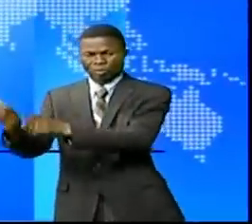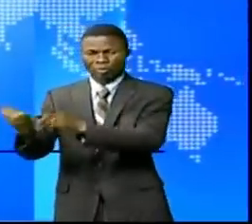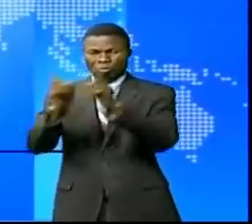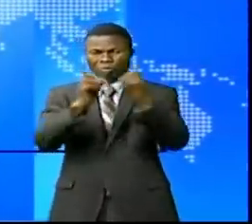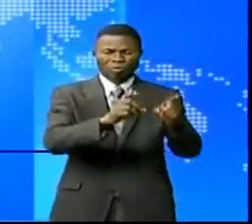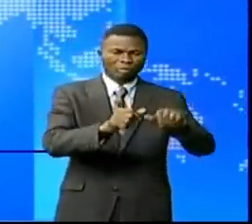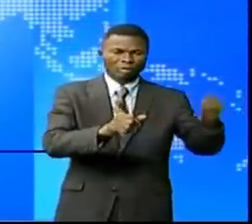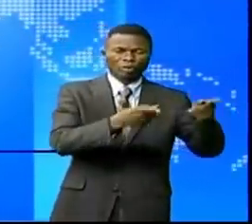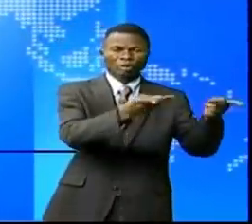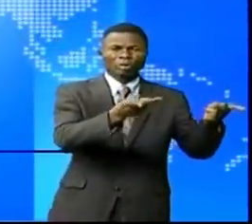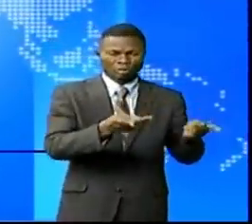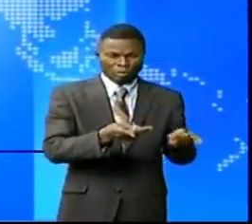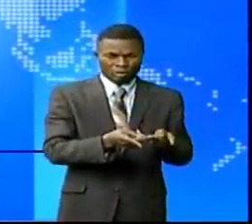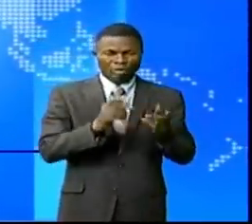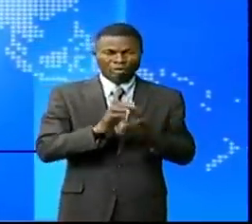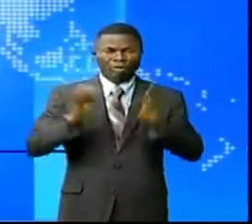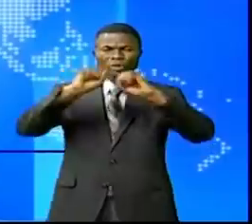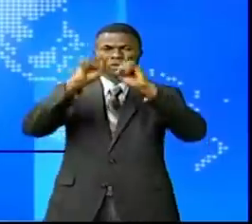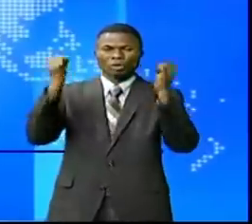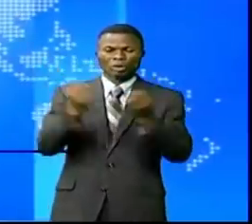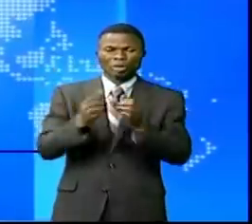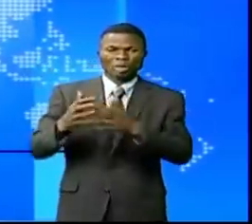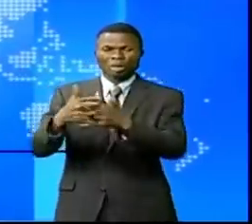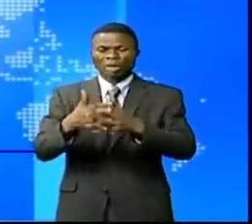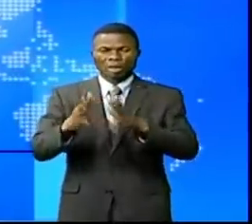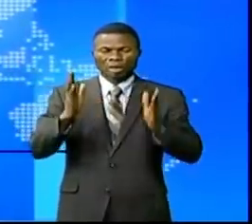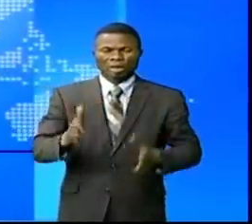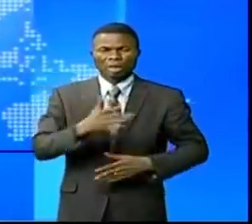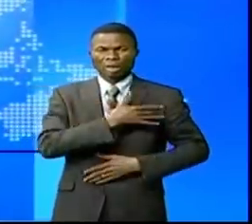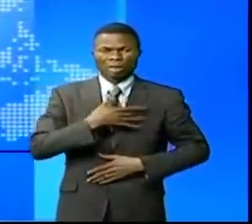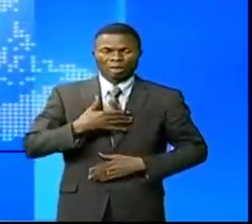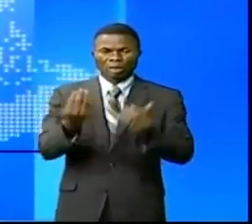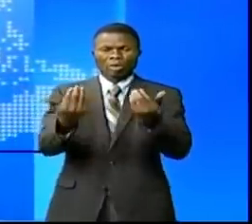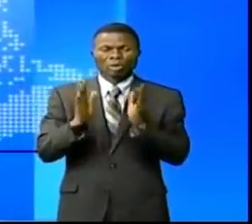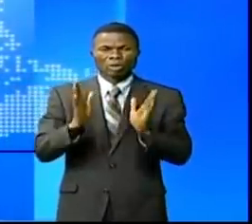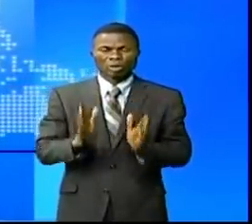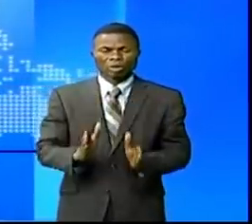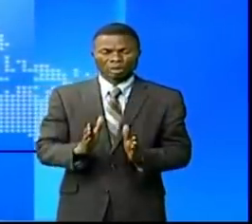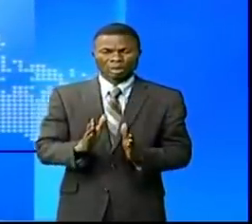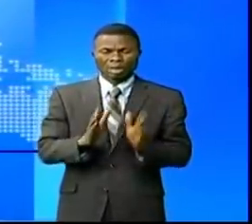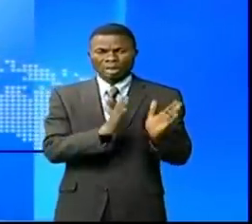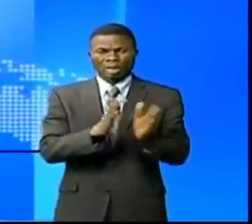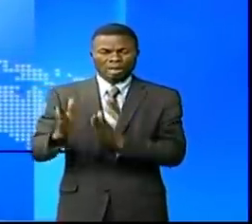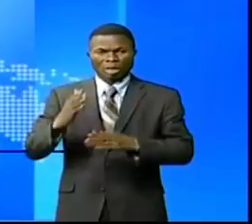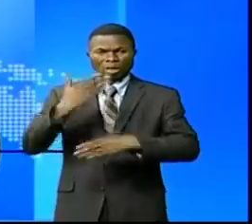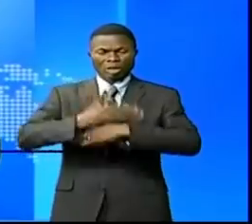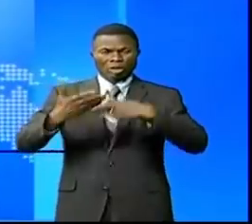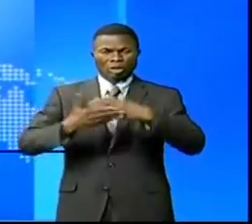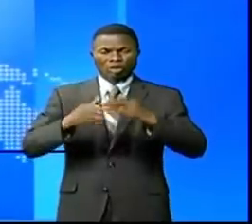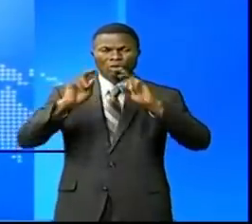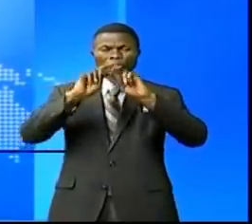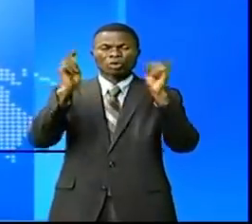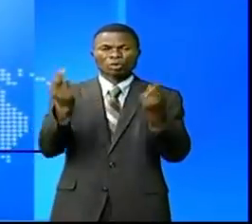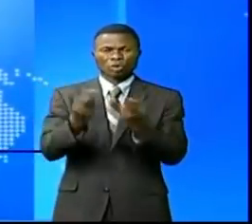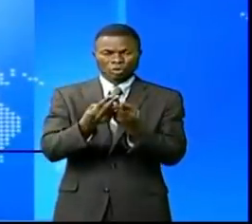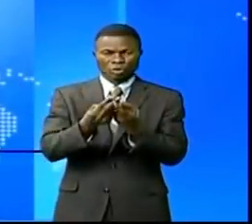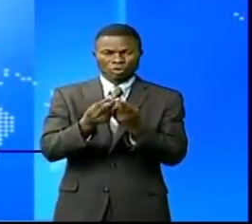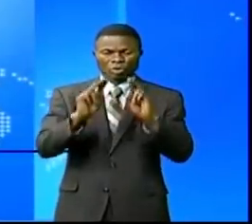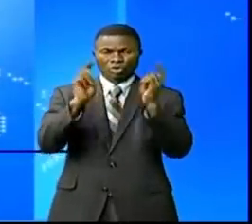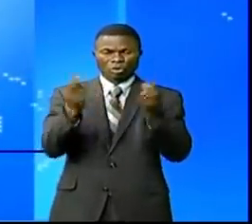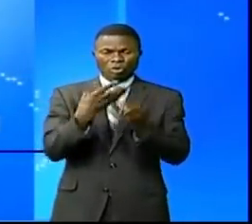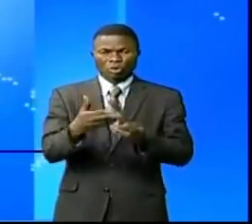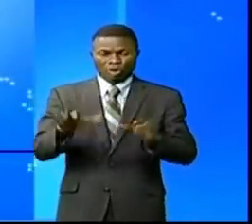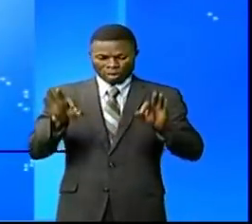Y. Une société américaine dénommée Volancy envisage installer l'usine de montage de ce drone sur le